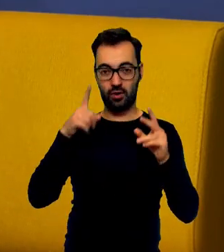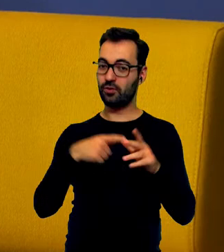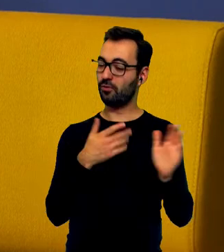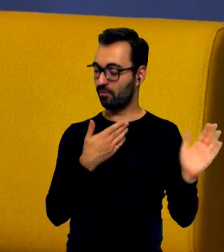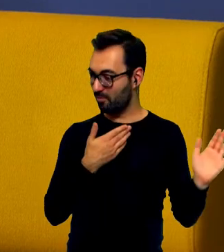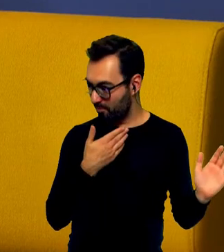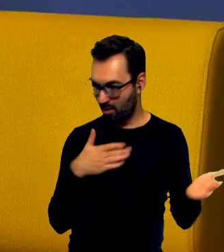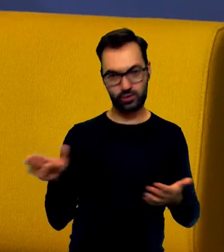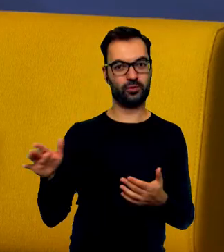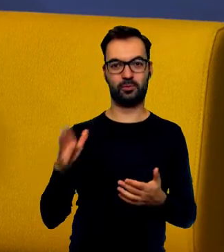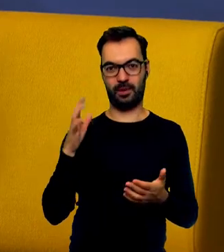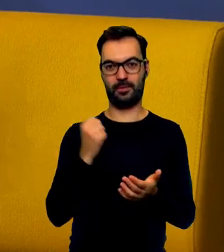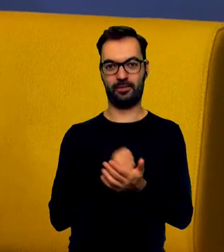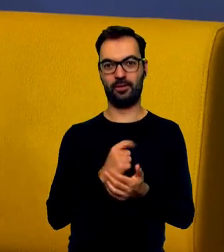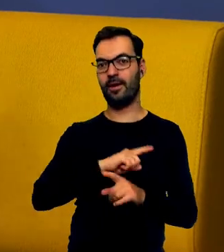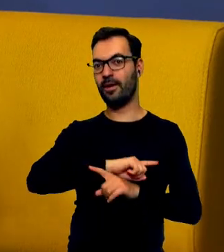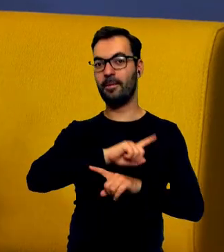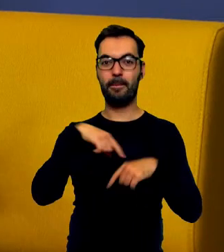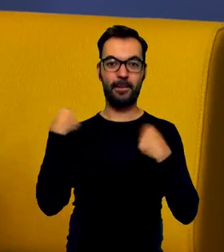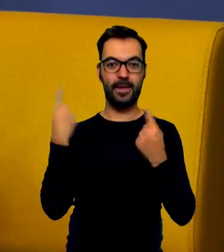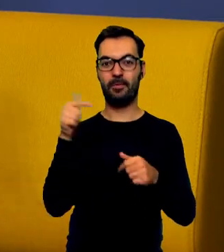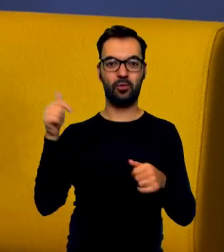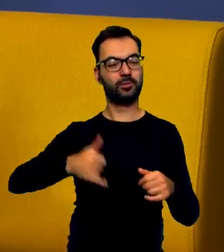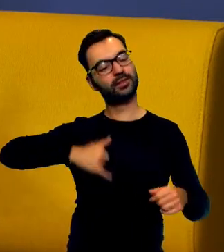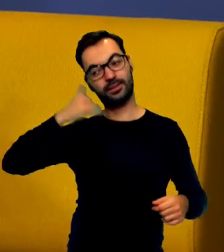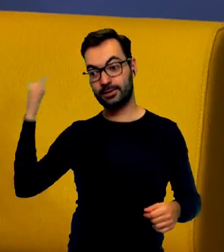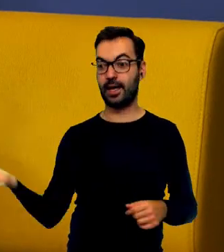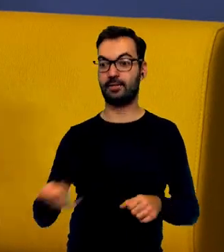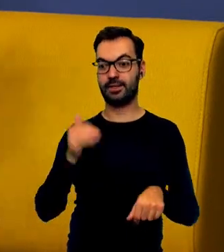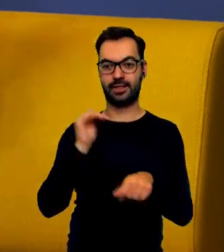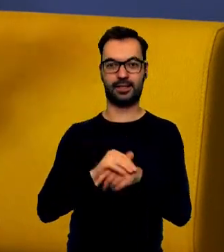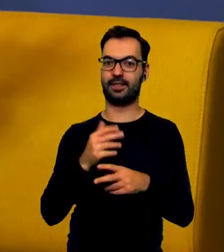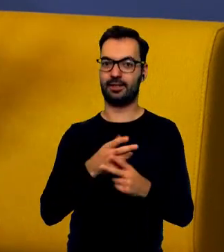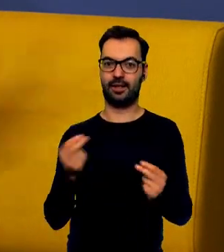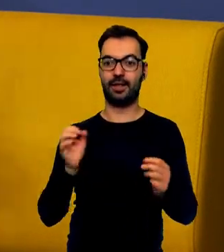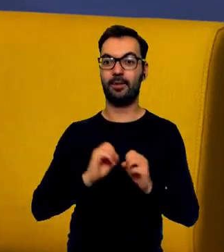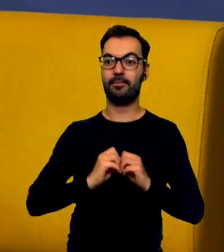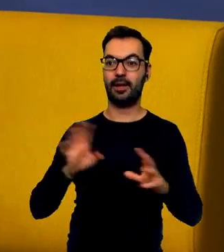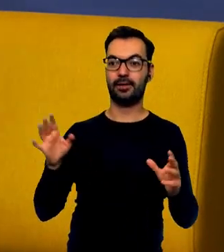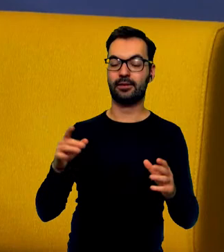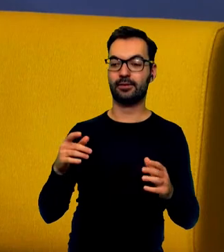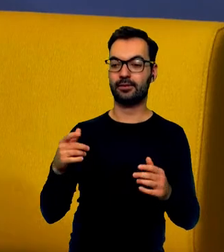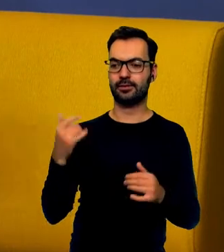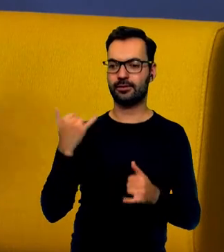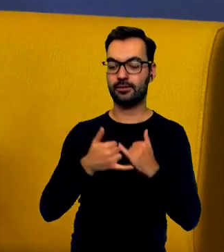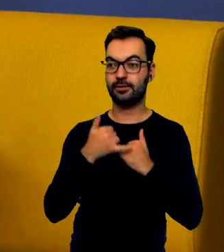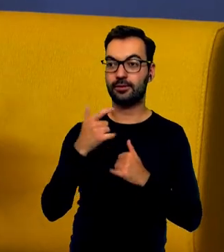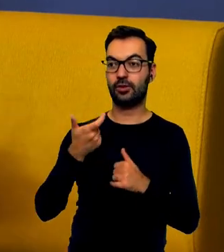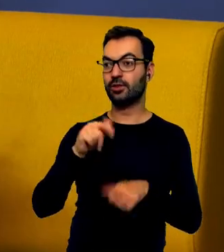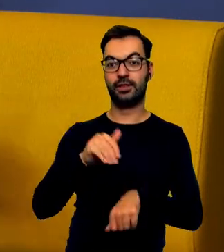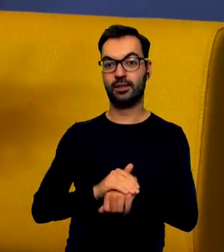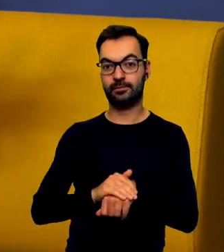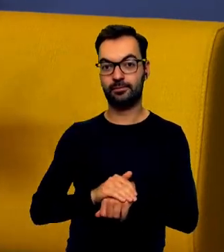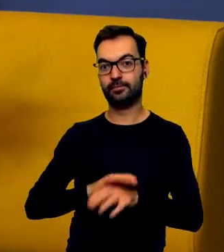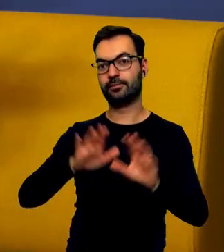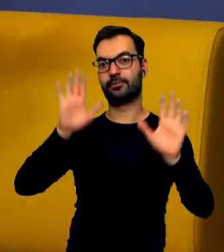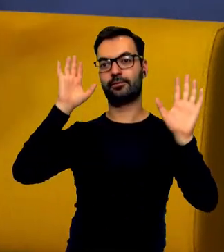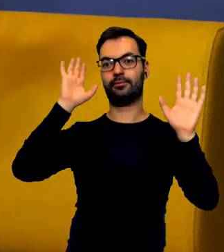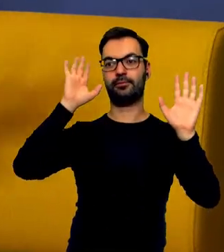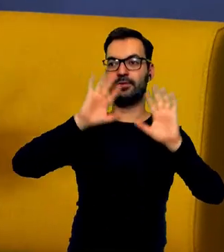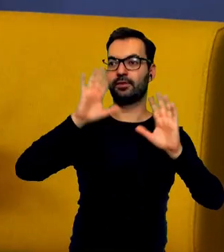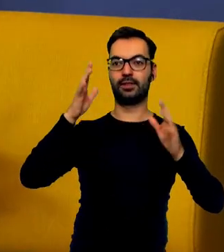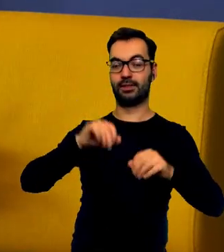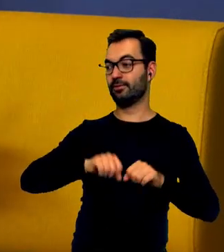różne zdania, nie musimy się wszyscy w każdej sprawie wyłącznie zgadzać, teraz w mediach społecznościowych jest tak, że jak się z czymś nie zgadzasz, to wszyscy